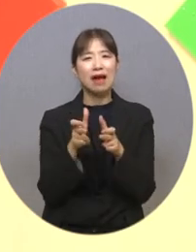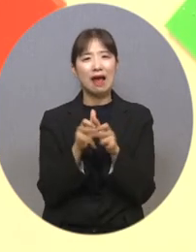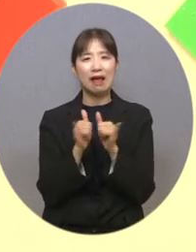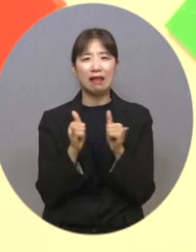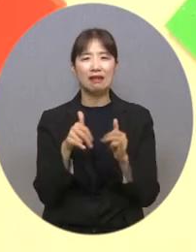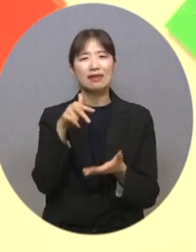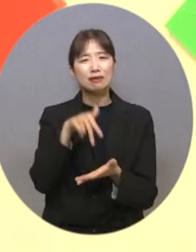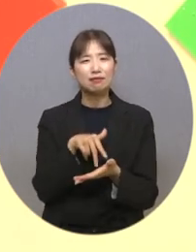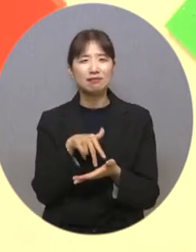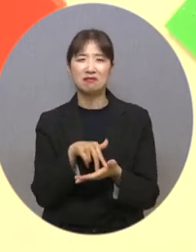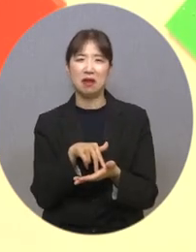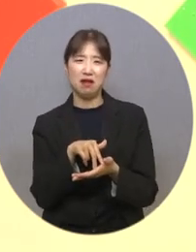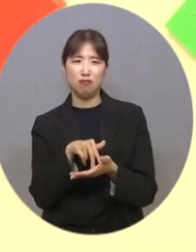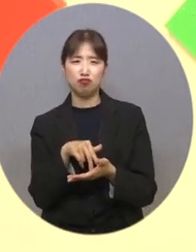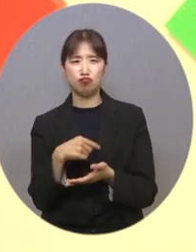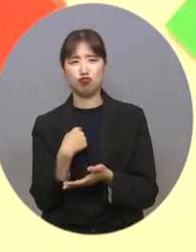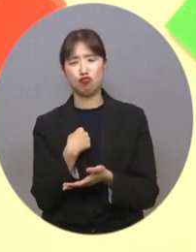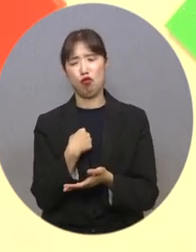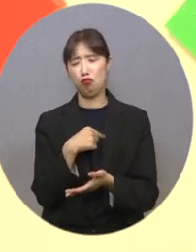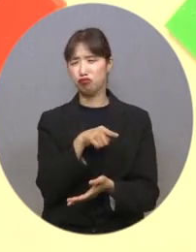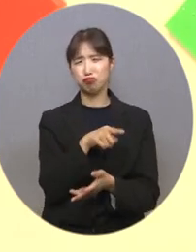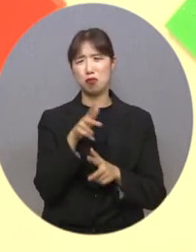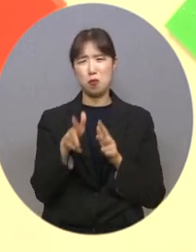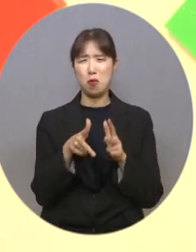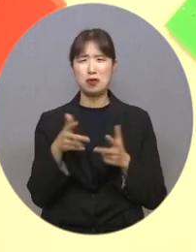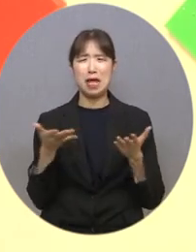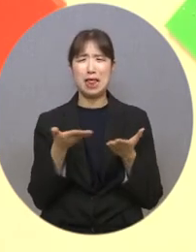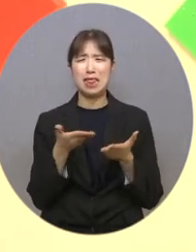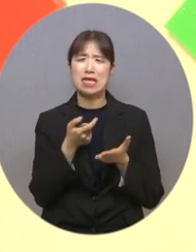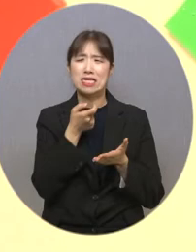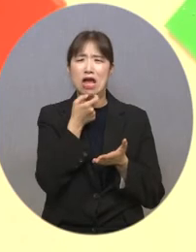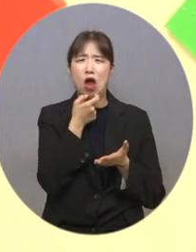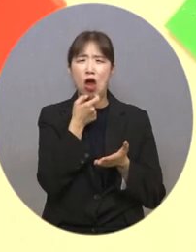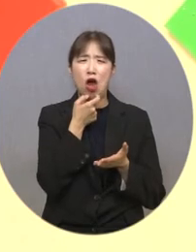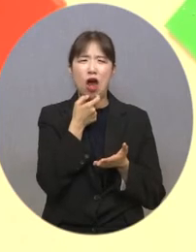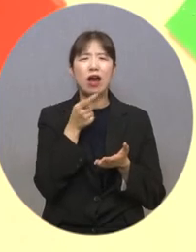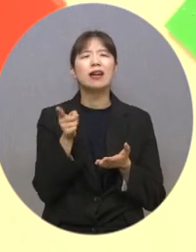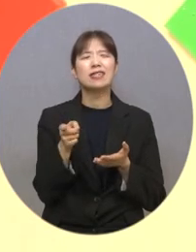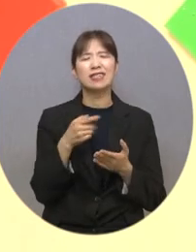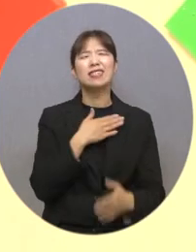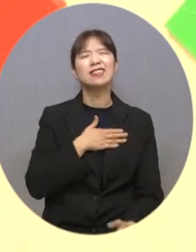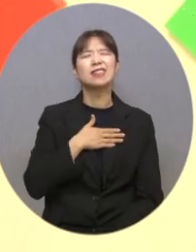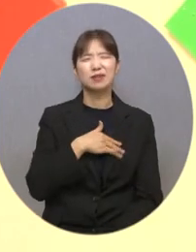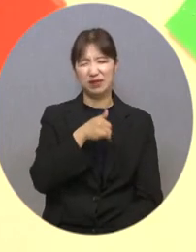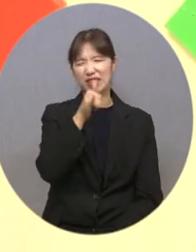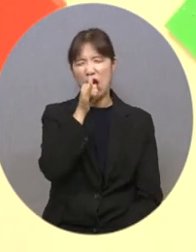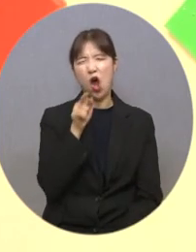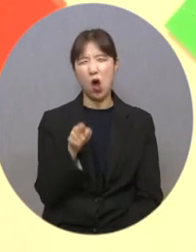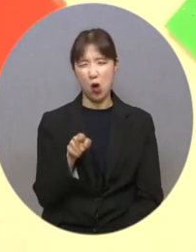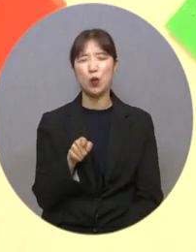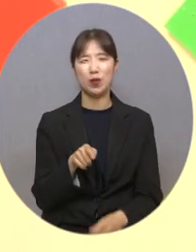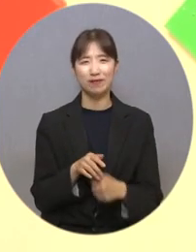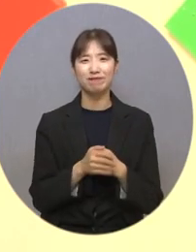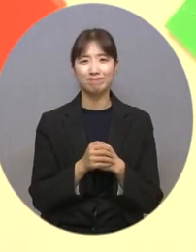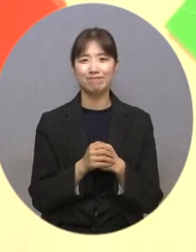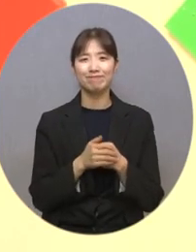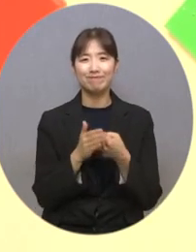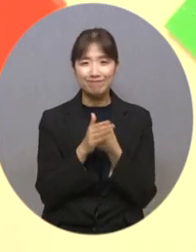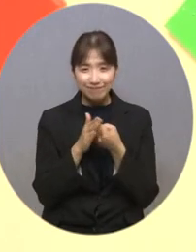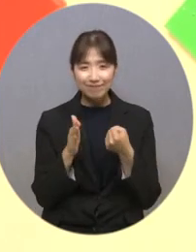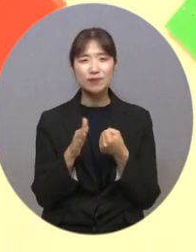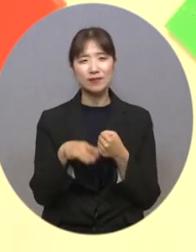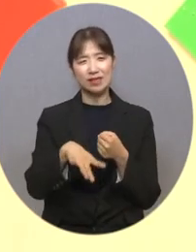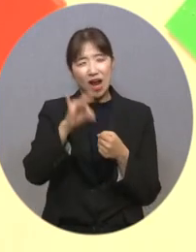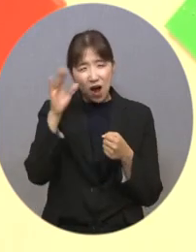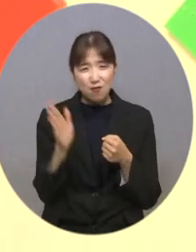조금 기관으로 아 내가 이걸 해야 돼 이런 일을 해야 돼 아. 그런 부분들을 회피하는 부분들은 있습니다. 네. 그래서